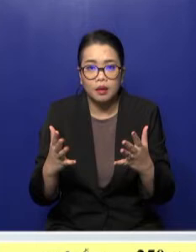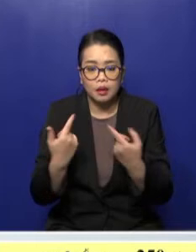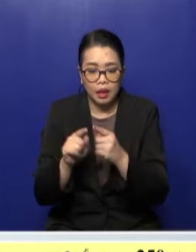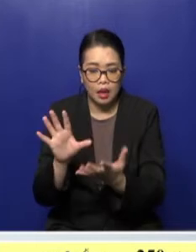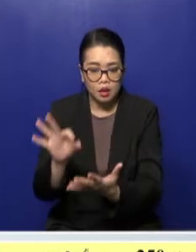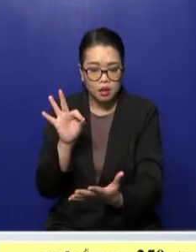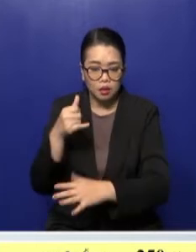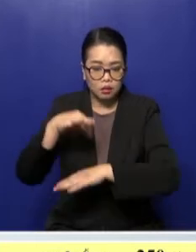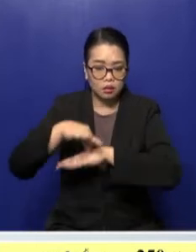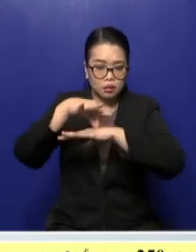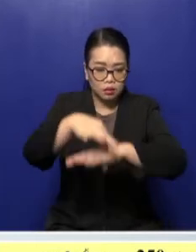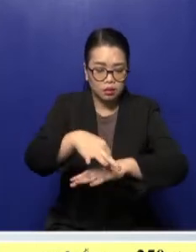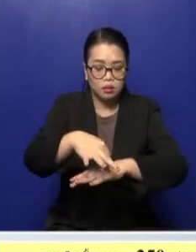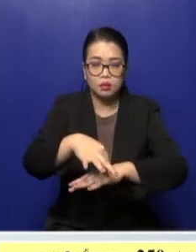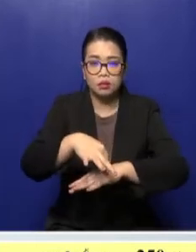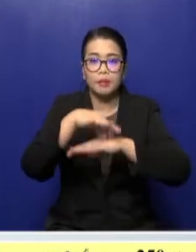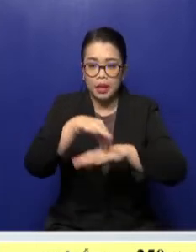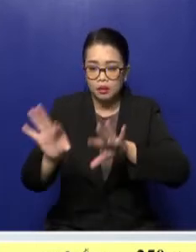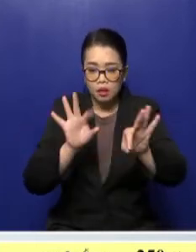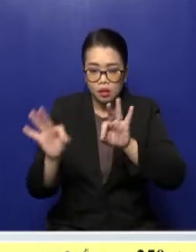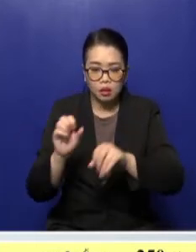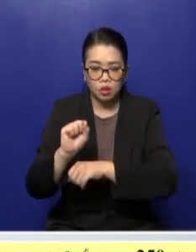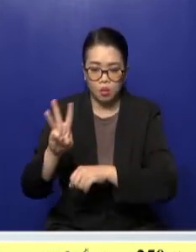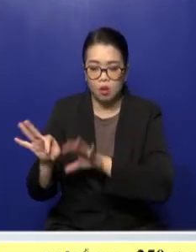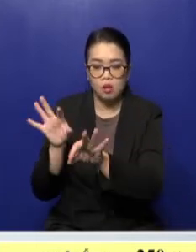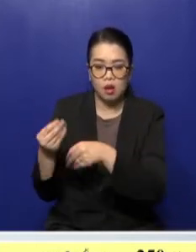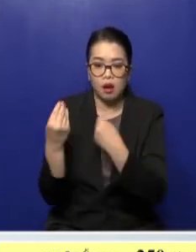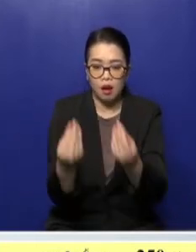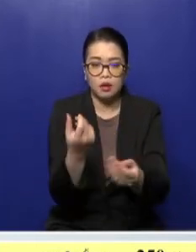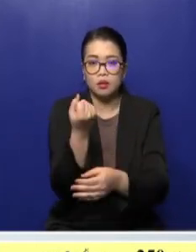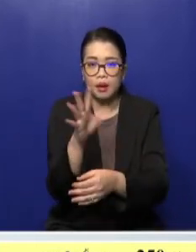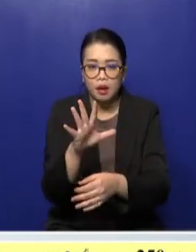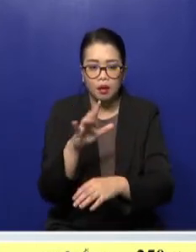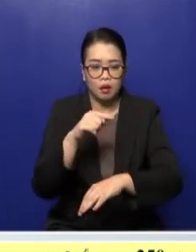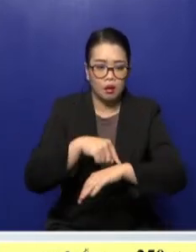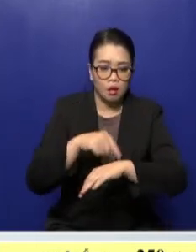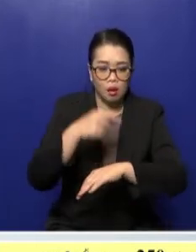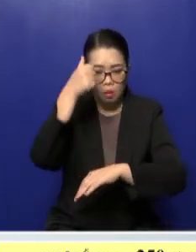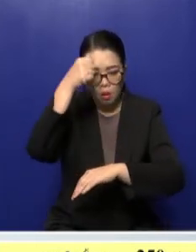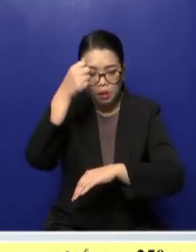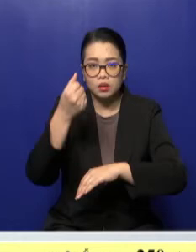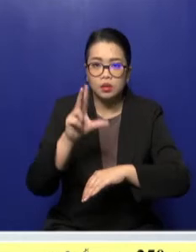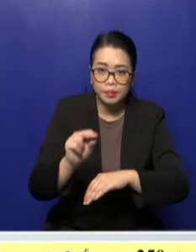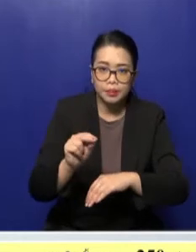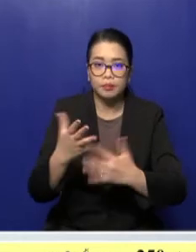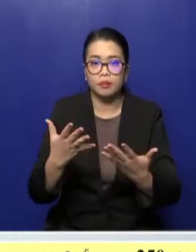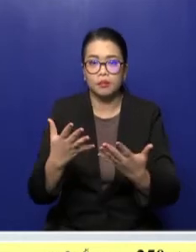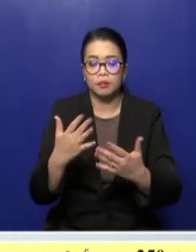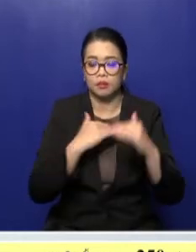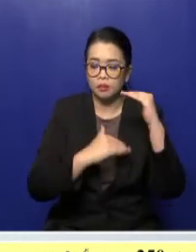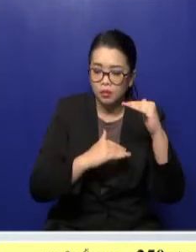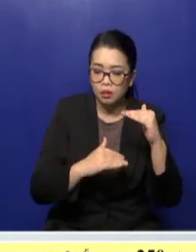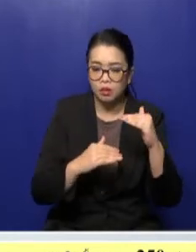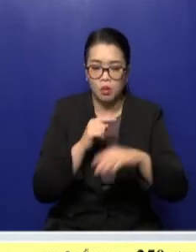คะแล้วก็ให้เวลา 30วันแต่ไม่มีเวลาอย่างอื่นเลยไม่มีข้อยกเว้น